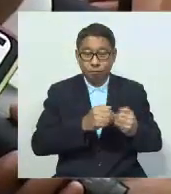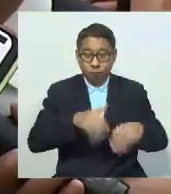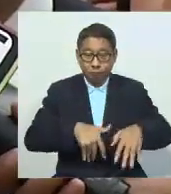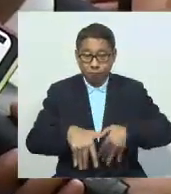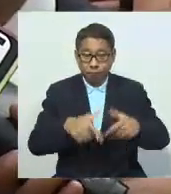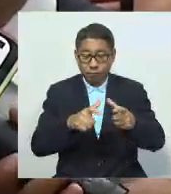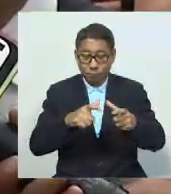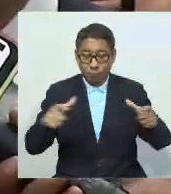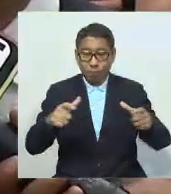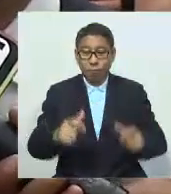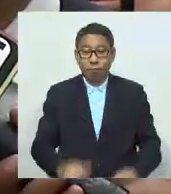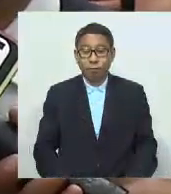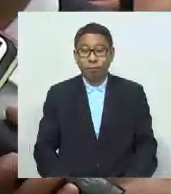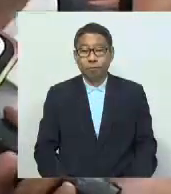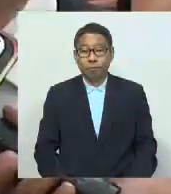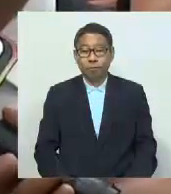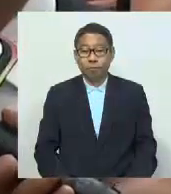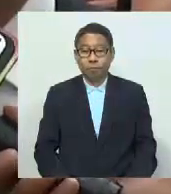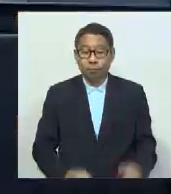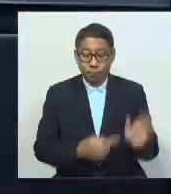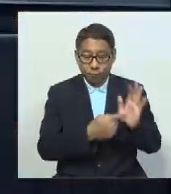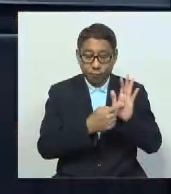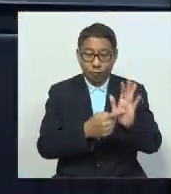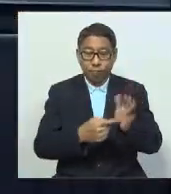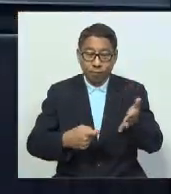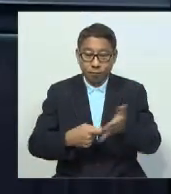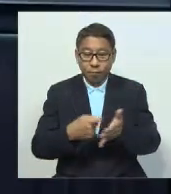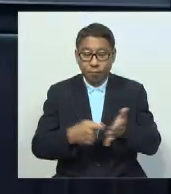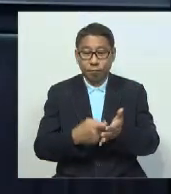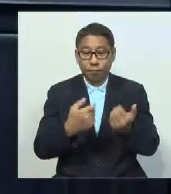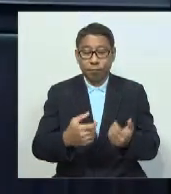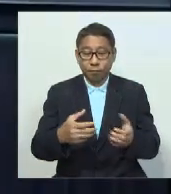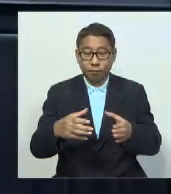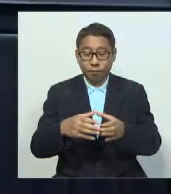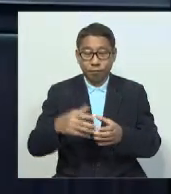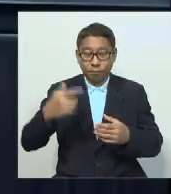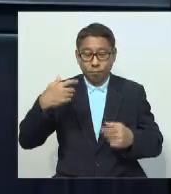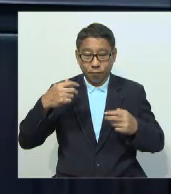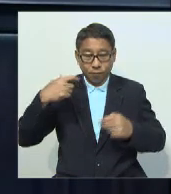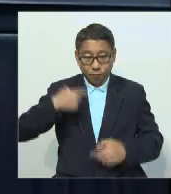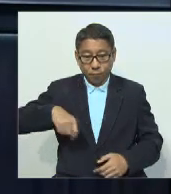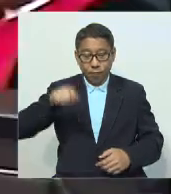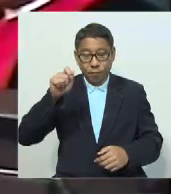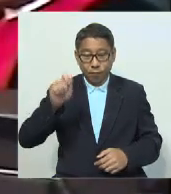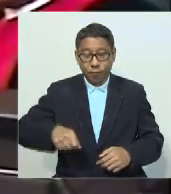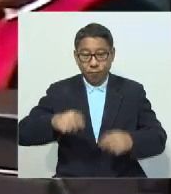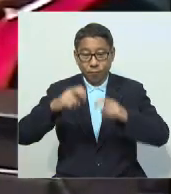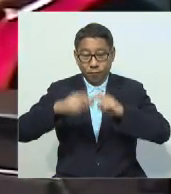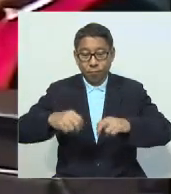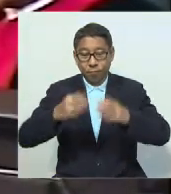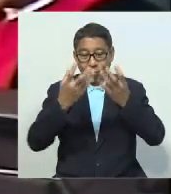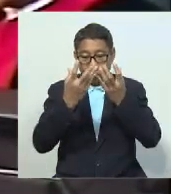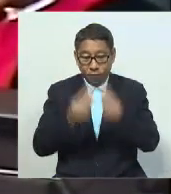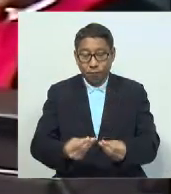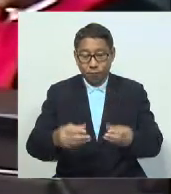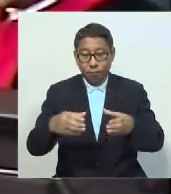าก ขอย้ำอีกทีนะครับคุณผู้ชมเหตุผลที่องค์คณะตุลาการศาลรัฐธรรมนูญมีคำสั่ง